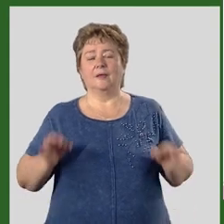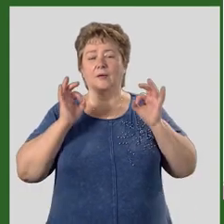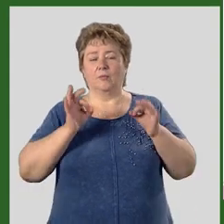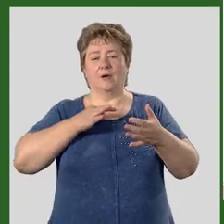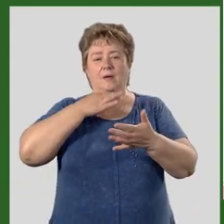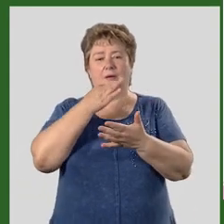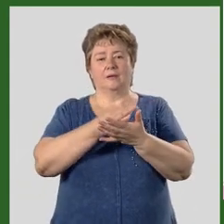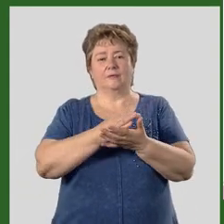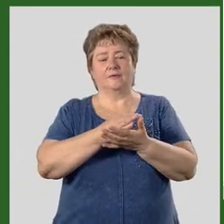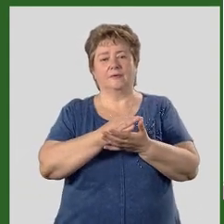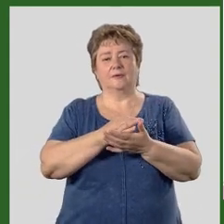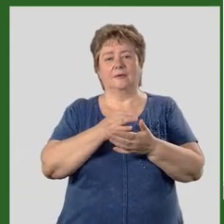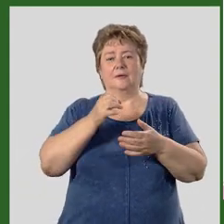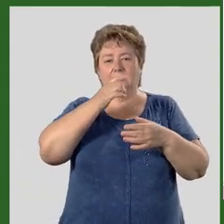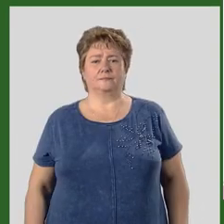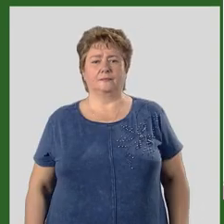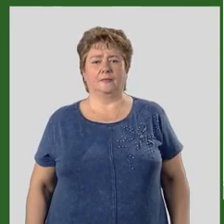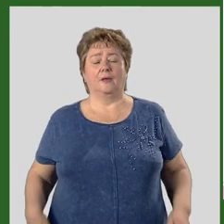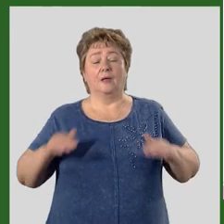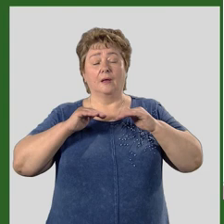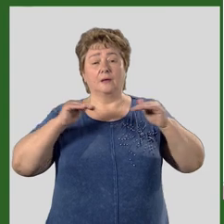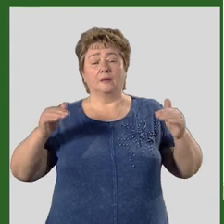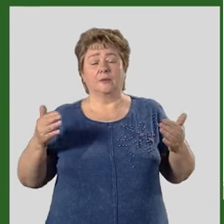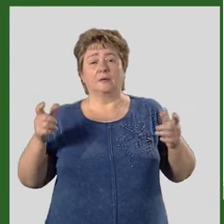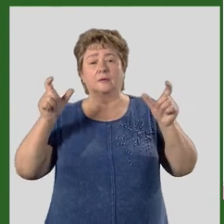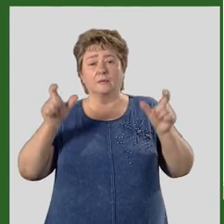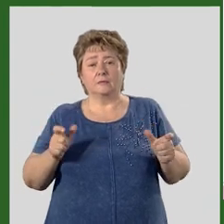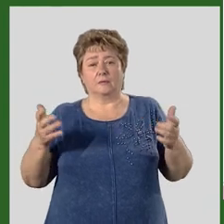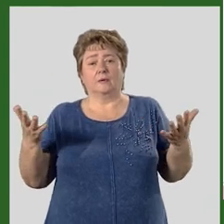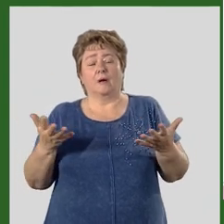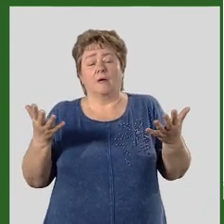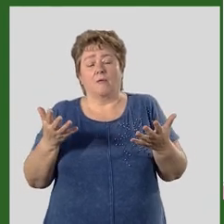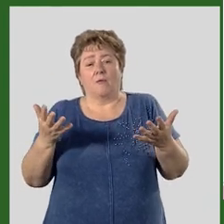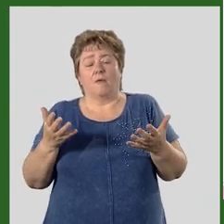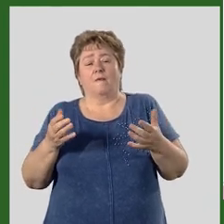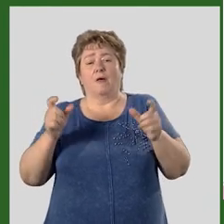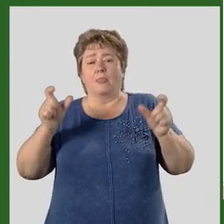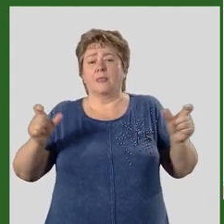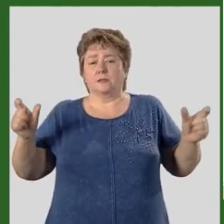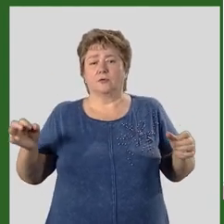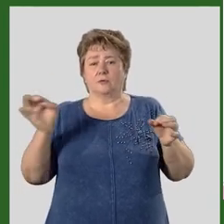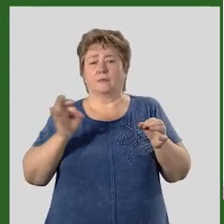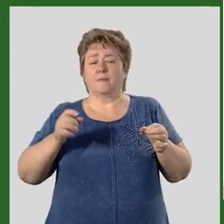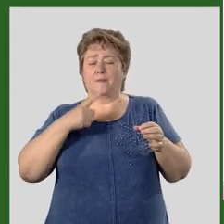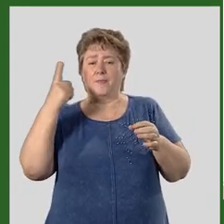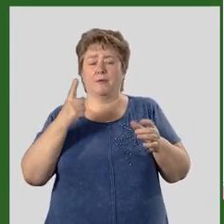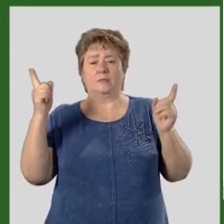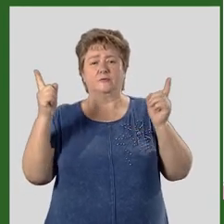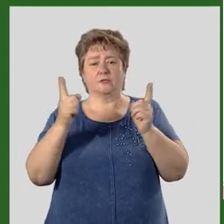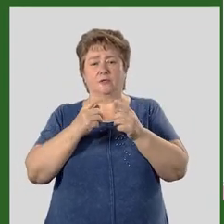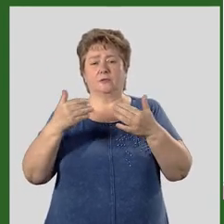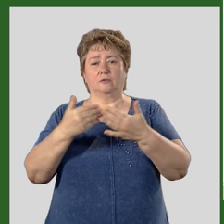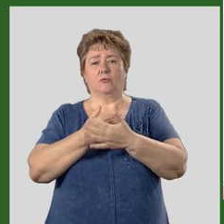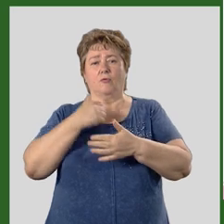Правильный ответ – Россия. Ребята, жители какого населенного пункта первыми